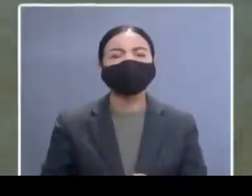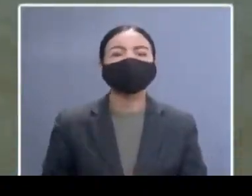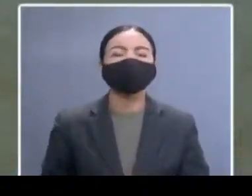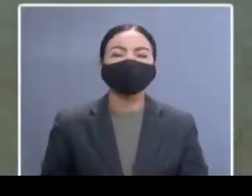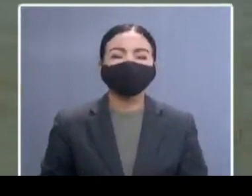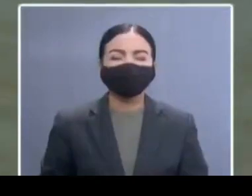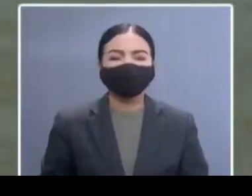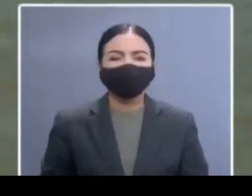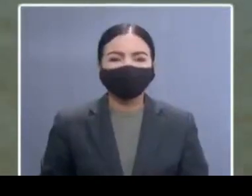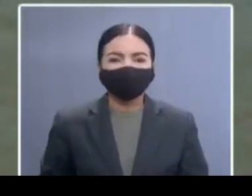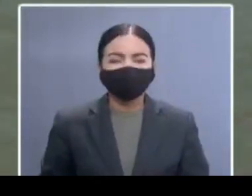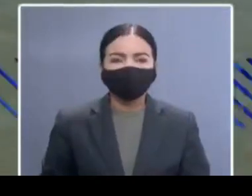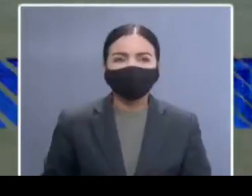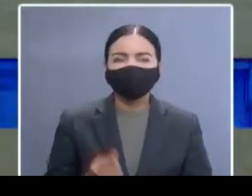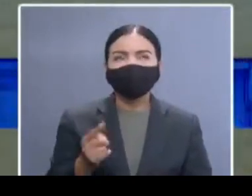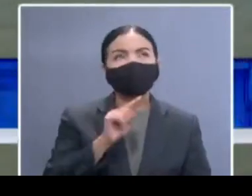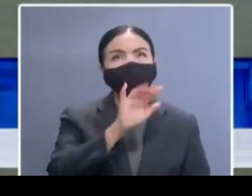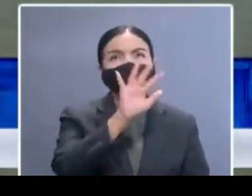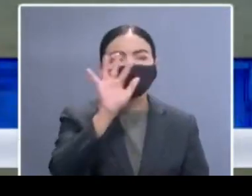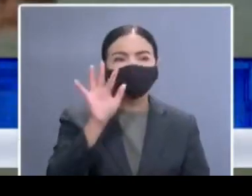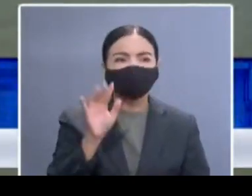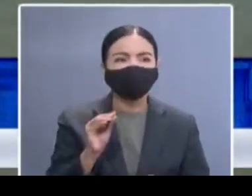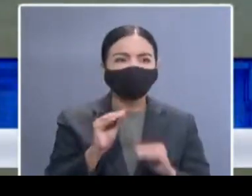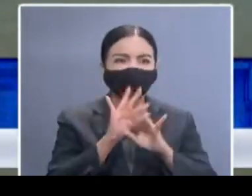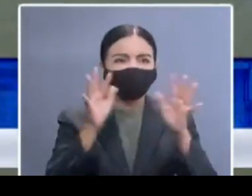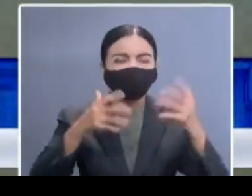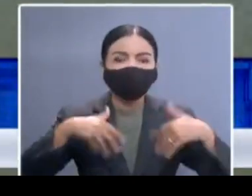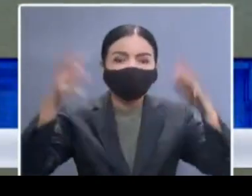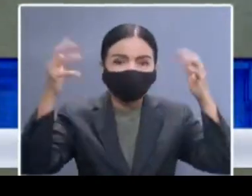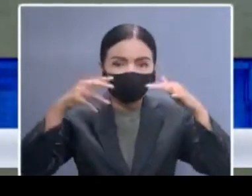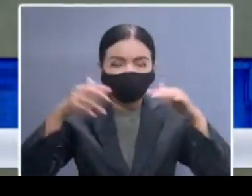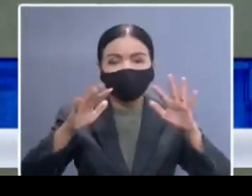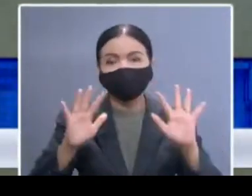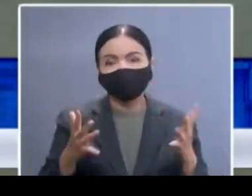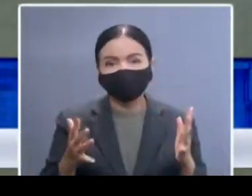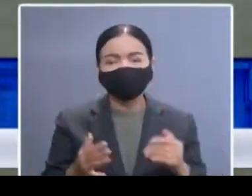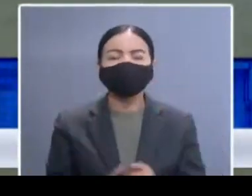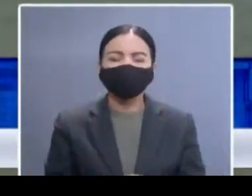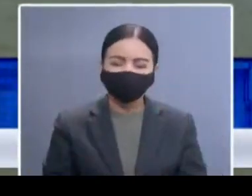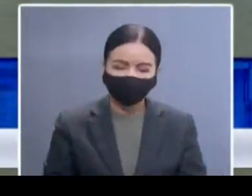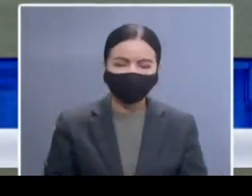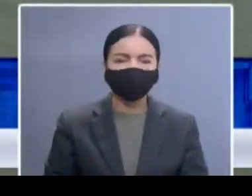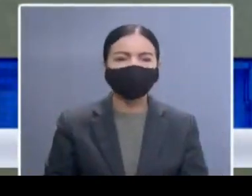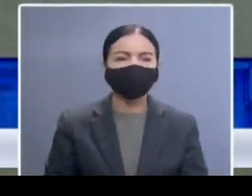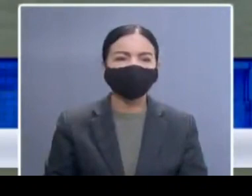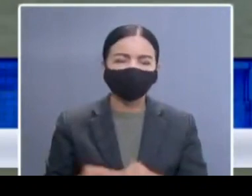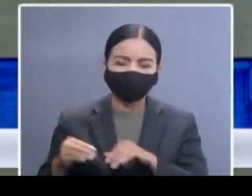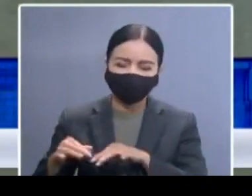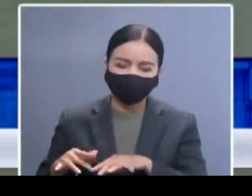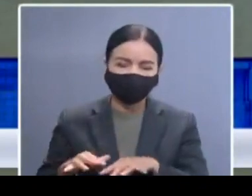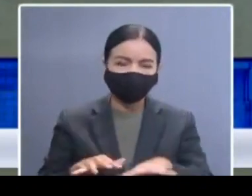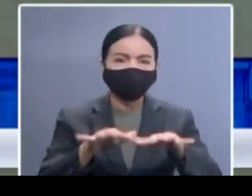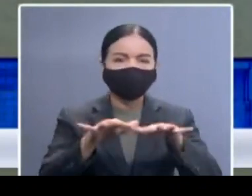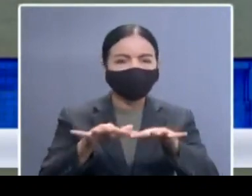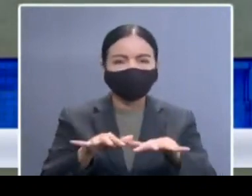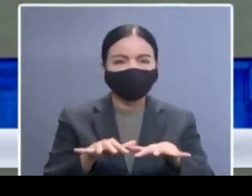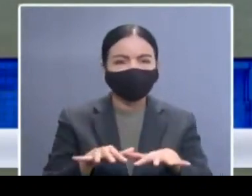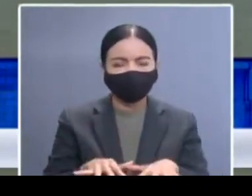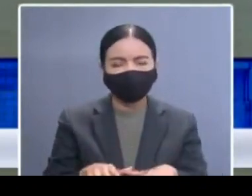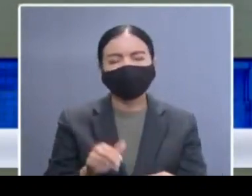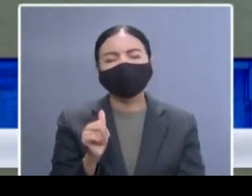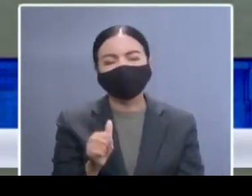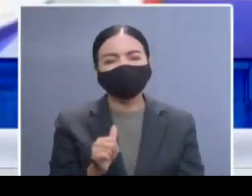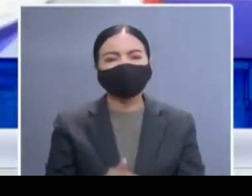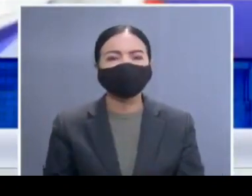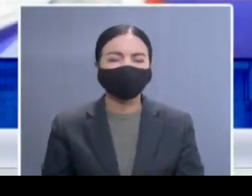ครับถ้าสภาพท้องฟ้านั้นปลอดโปร่งแจ่มใสไม่มีฝนตกเติมลงมานะครับก็จะทำให้น้ำที่ไหลท่วมบนถนนจรดวิถีทองตัวเมื